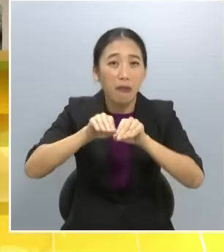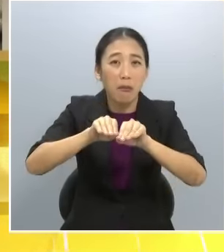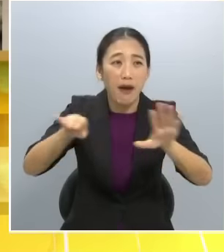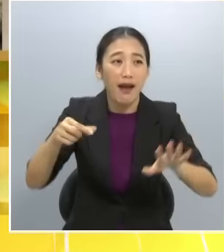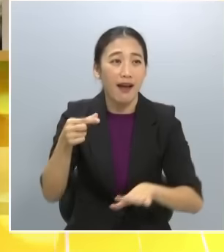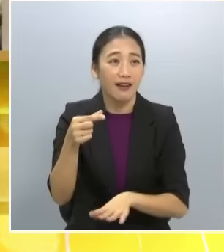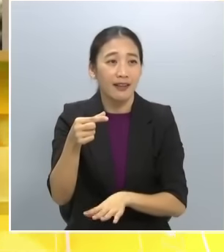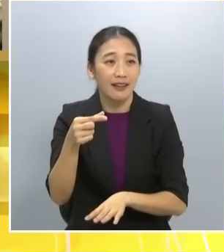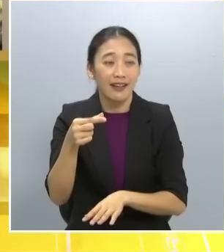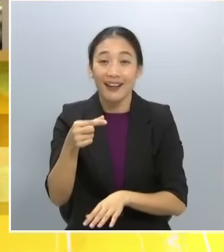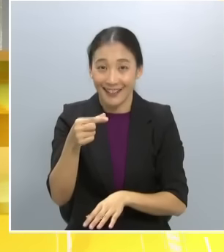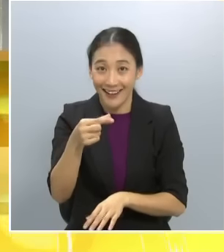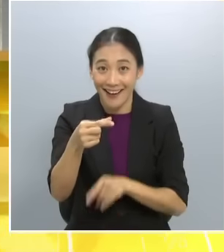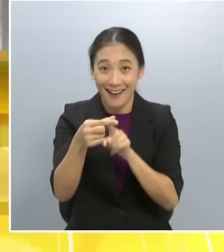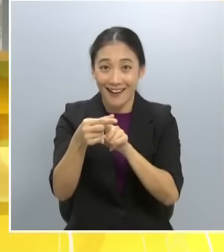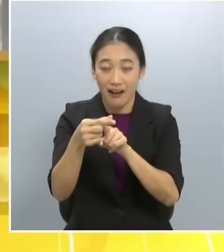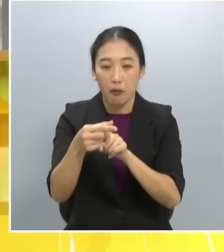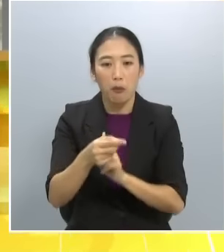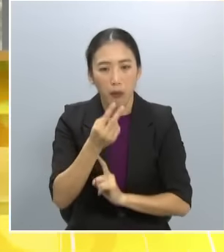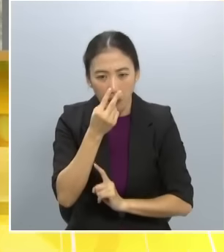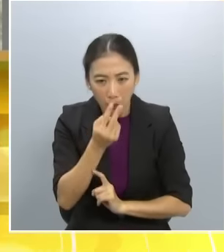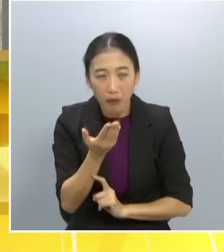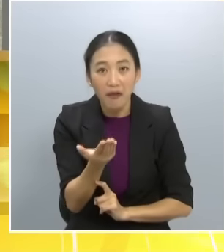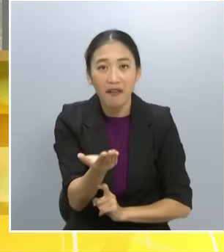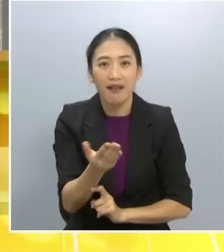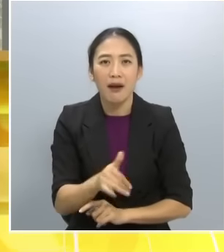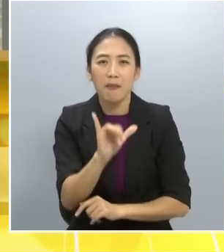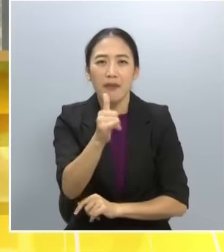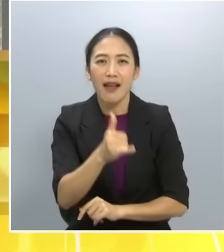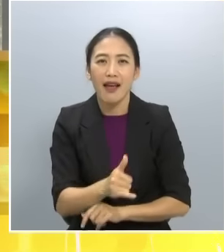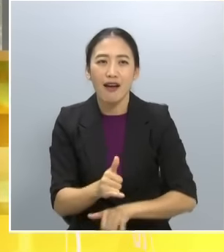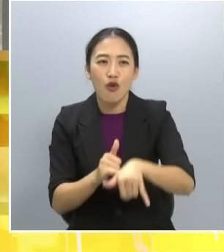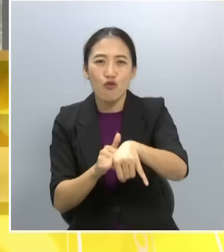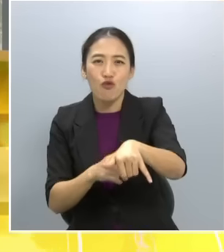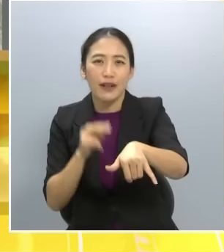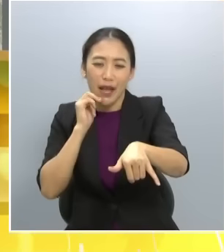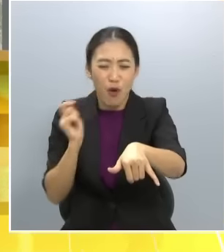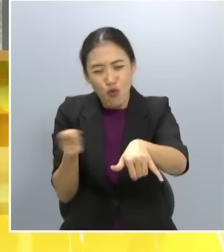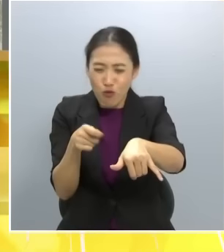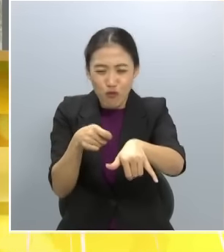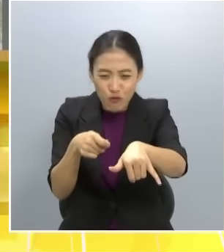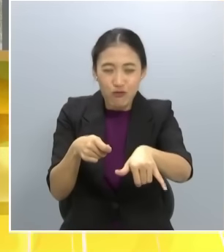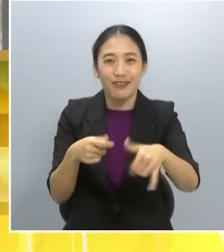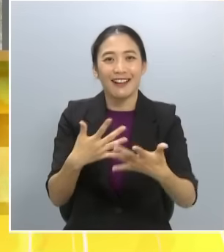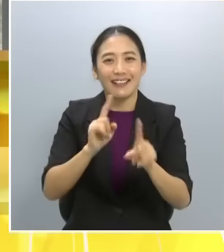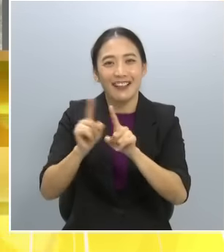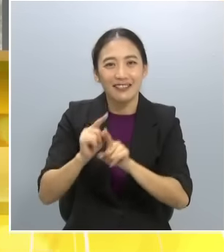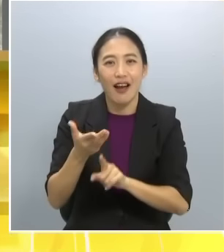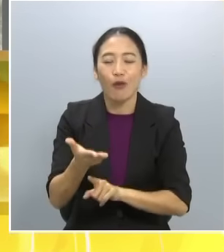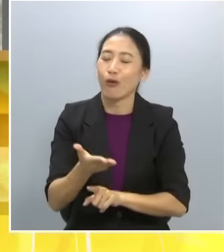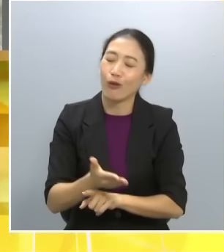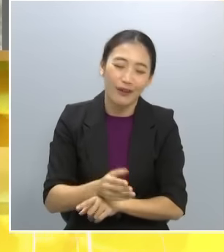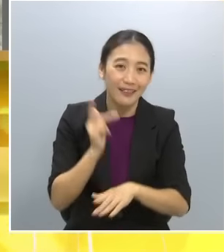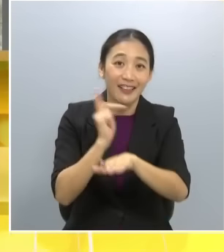และภาพตอนโดนสาดน้ำใส่กำลังทำให้หมูเด้งวิบฮิปโปแคระวัย2เดือนเป็นกระแสฮือฮาบนโลกอินเทอร์เน็ตทั้งไทย